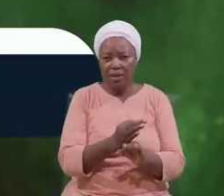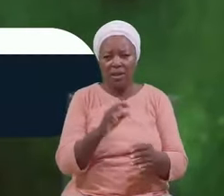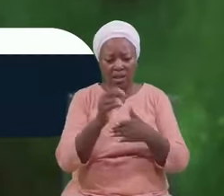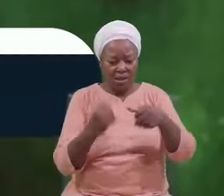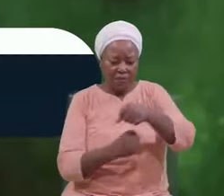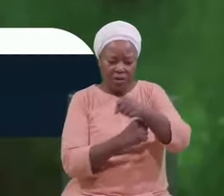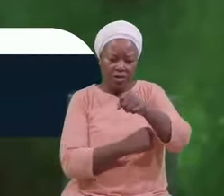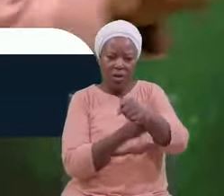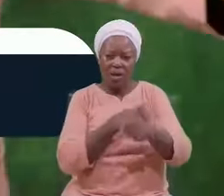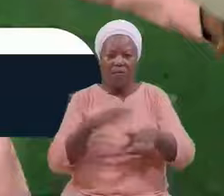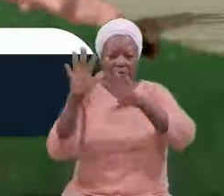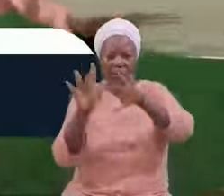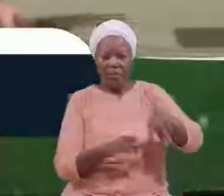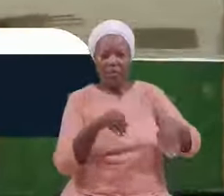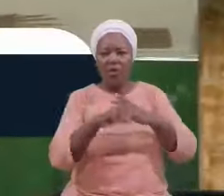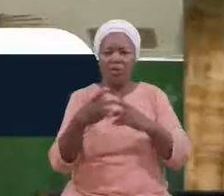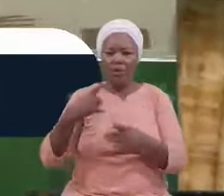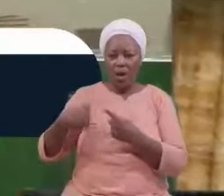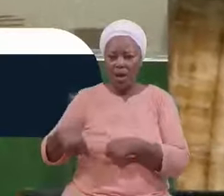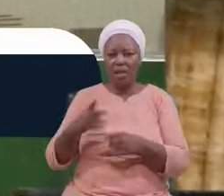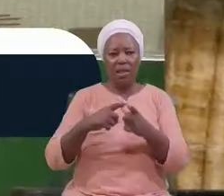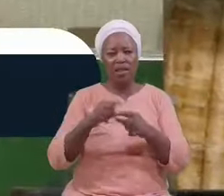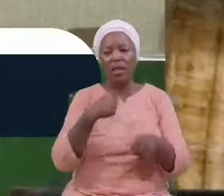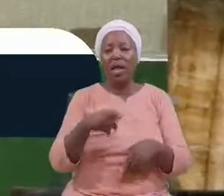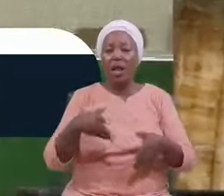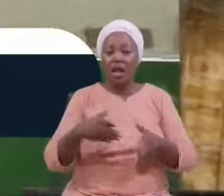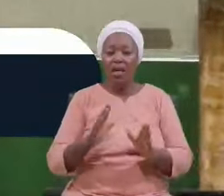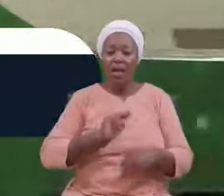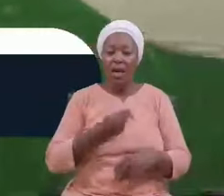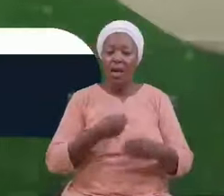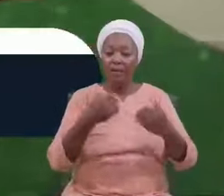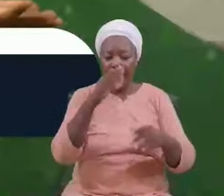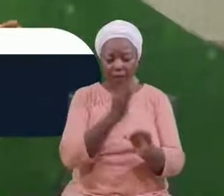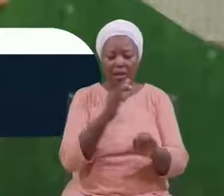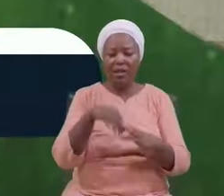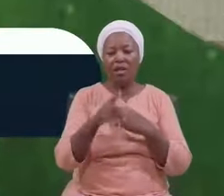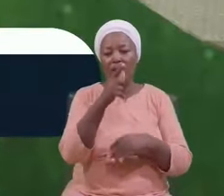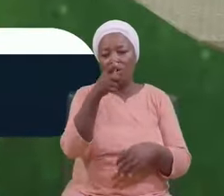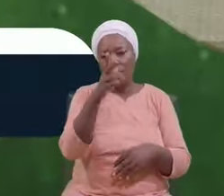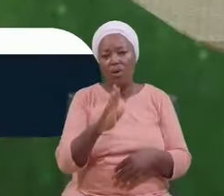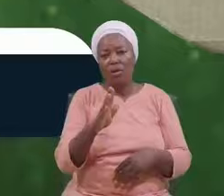soit le fondement, la source de votre cœur. Verset 23 dit,